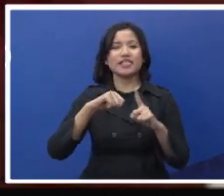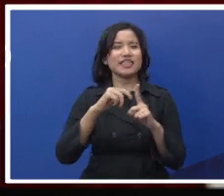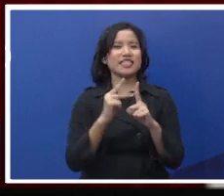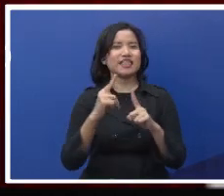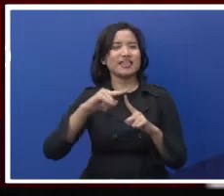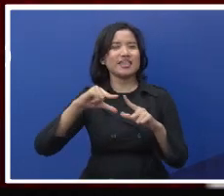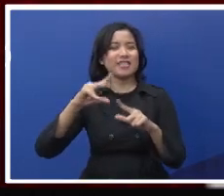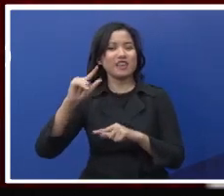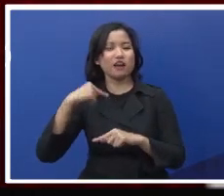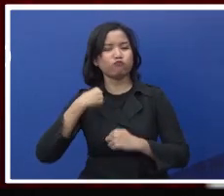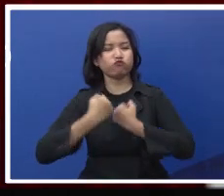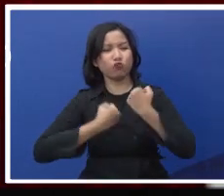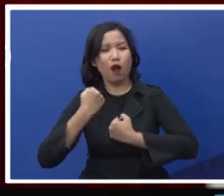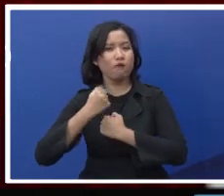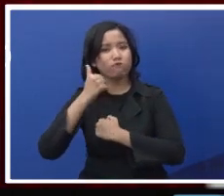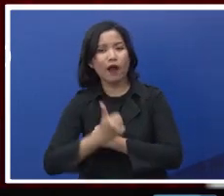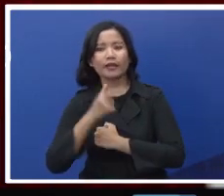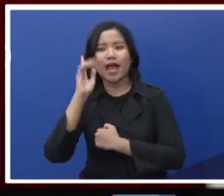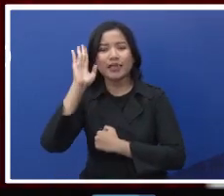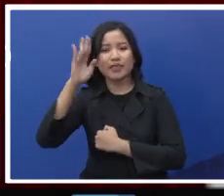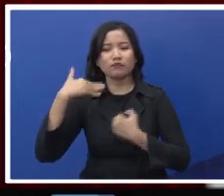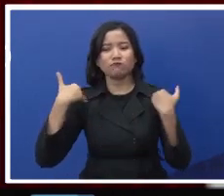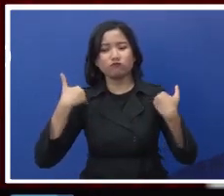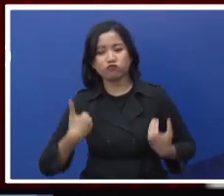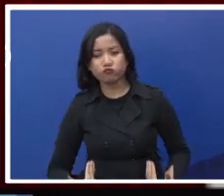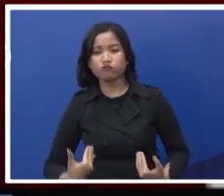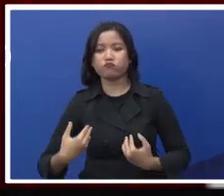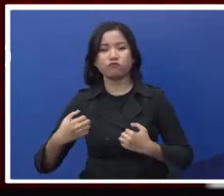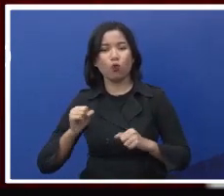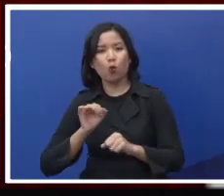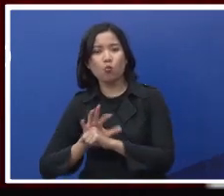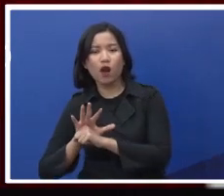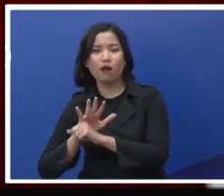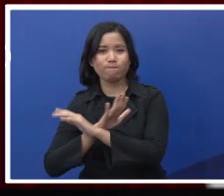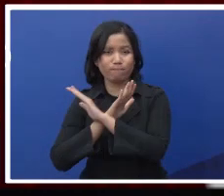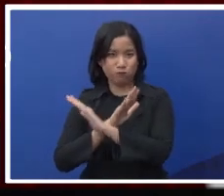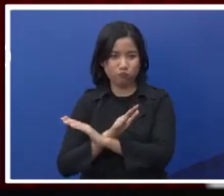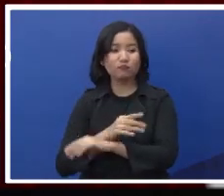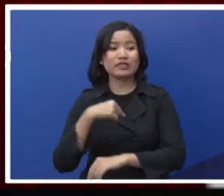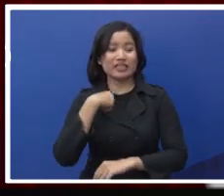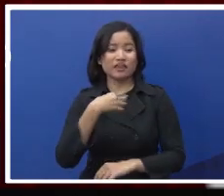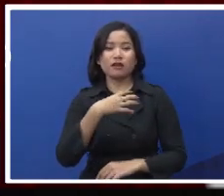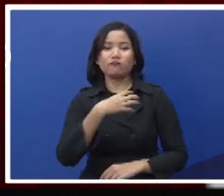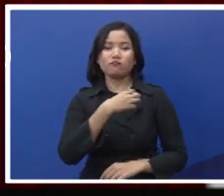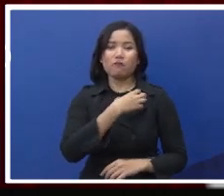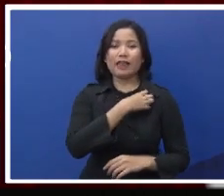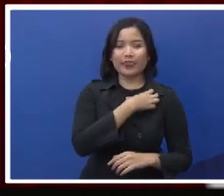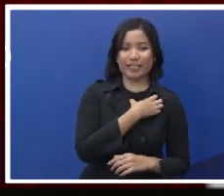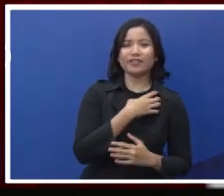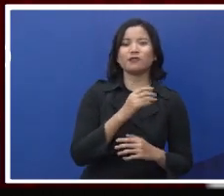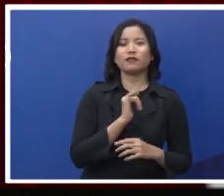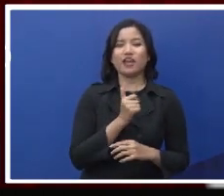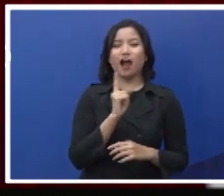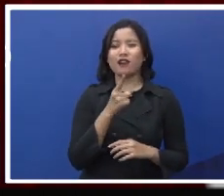secara lahiriah menjadi upaya penanganan pandemi dan secara amaliah menjadi ibadah kita juga. Saya kira itu sekali lagi ini bukan yang luar